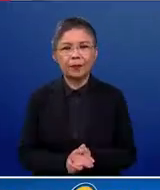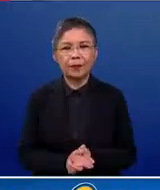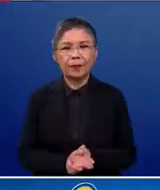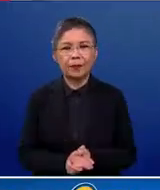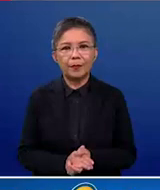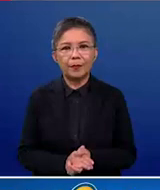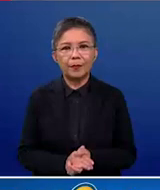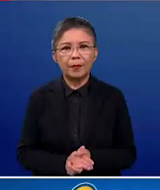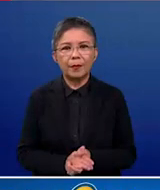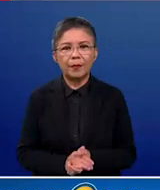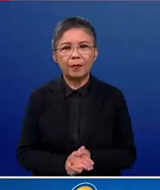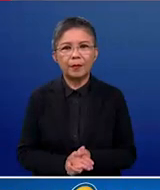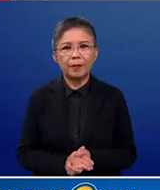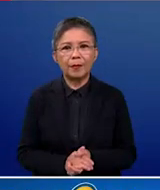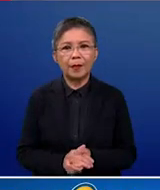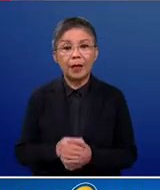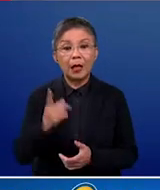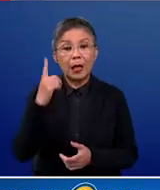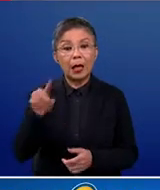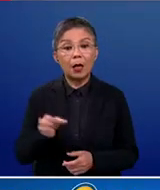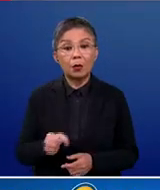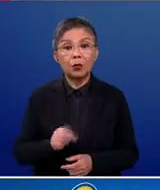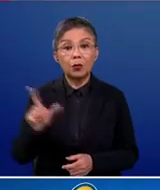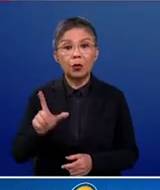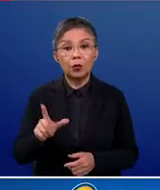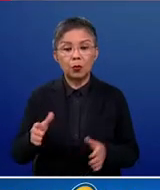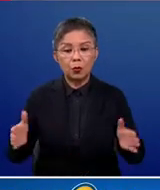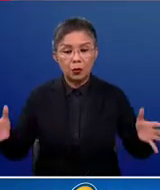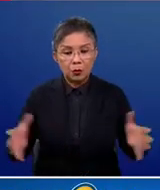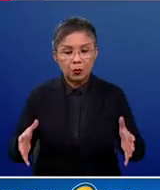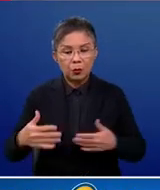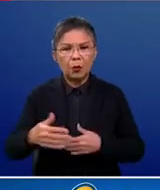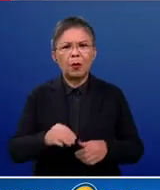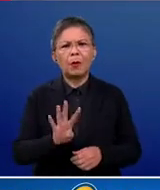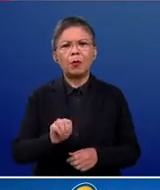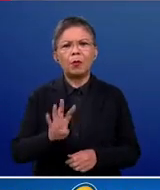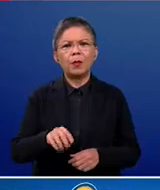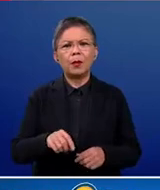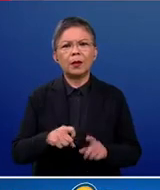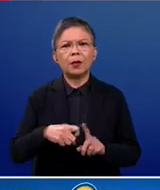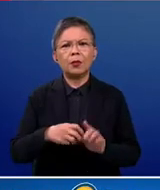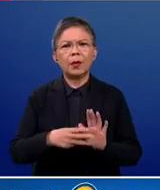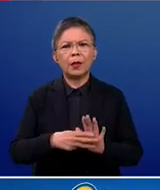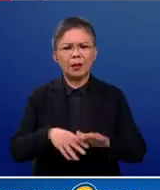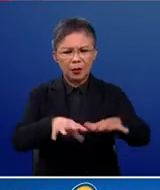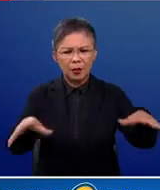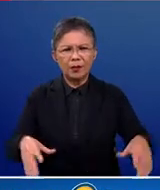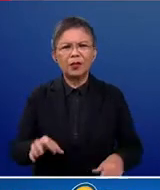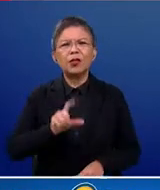kepinteran. Karena Solo ini tanahnya hanya 44 km persegi, daerahnya